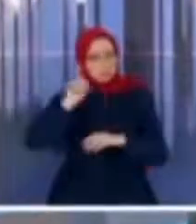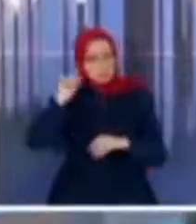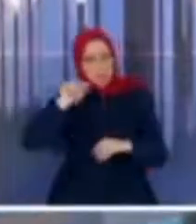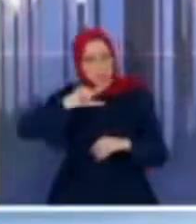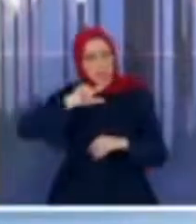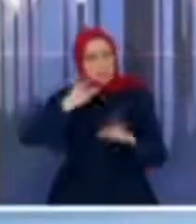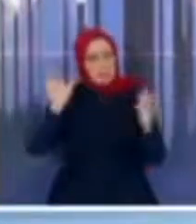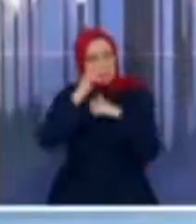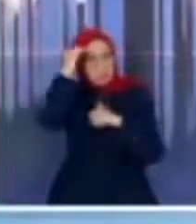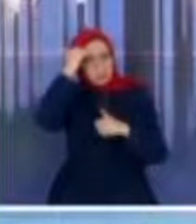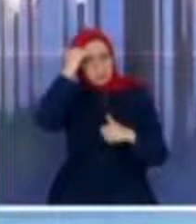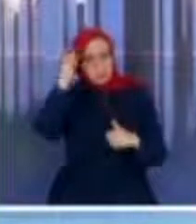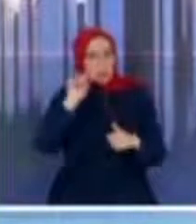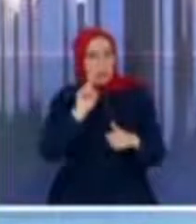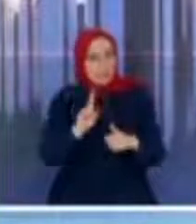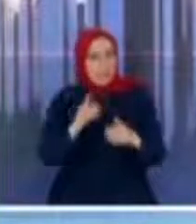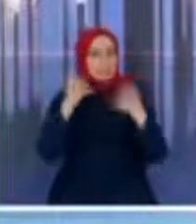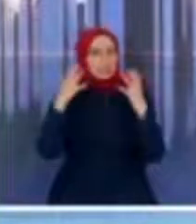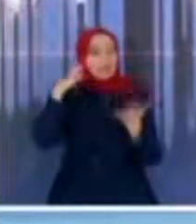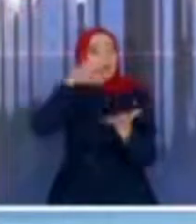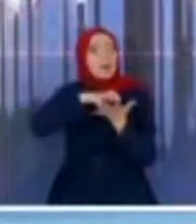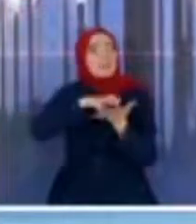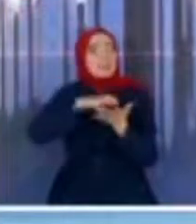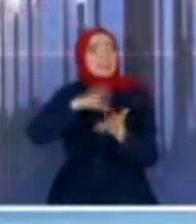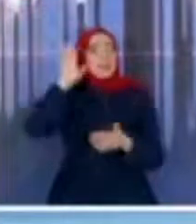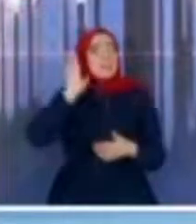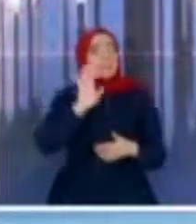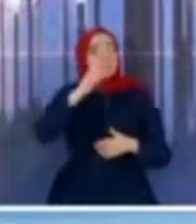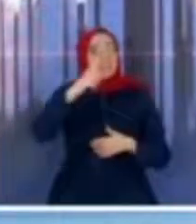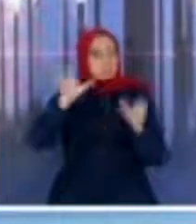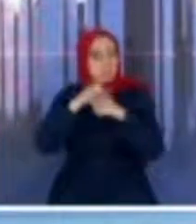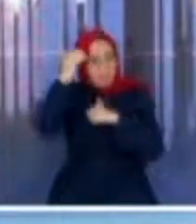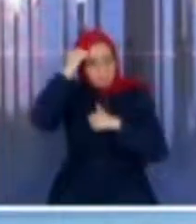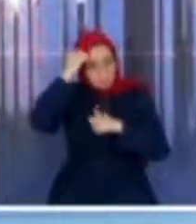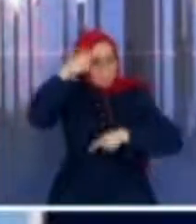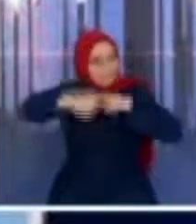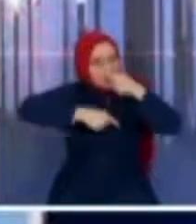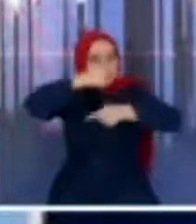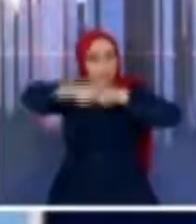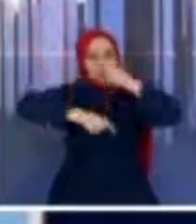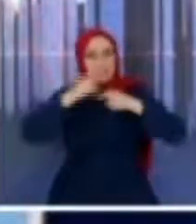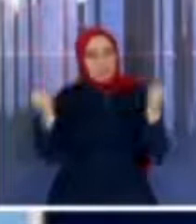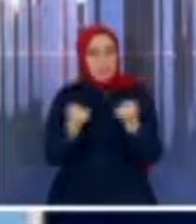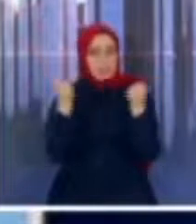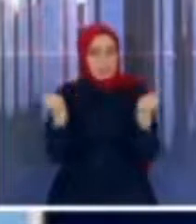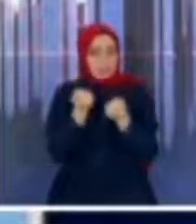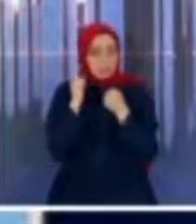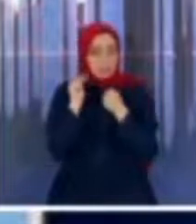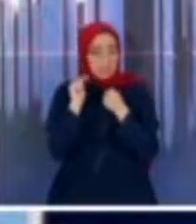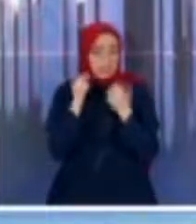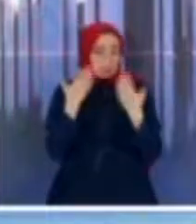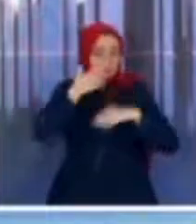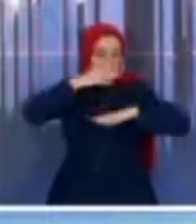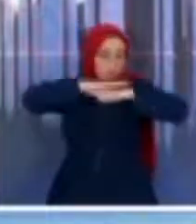مي احنا نحبوا مركز مخصص للدورات التكوينيه باش نضمنوا ديمومه النشاط. زاده ابار الاسعافات الاوليه